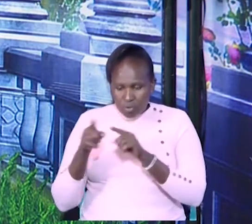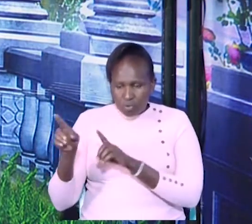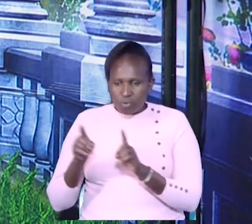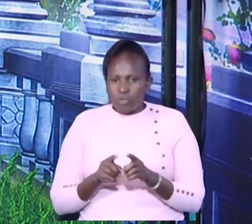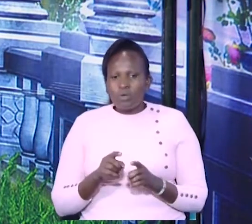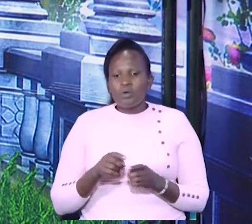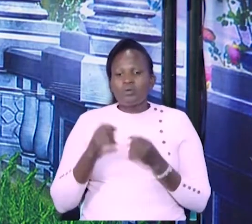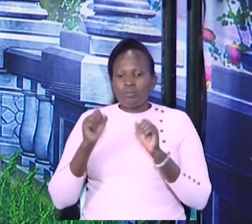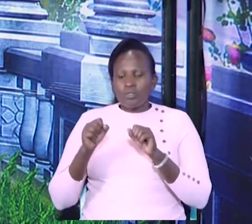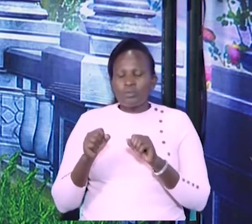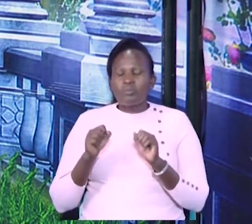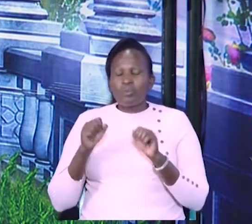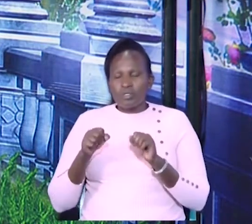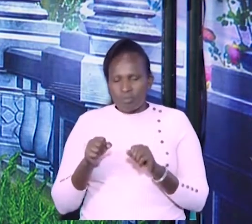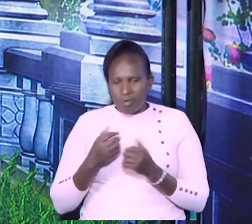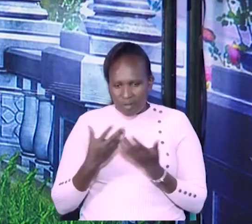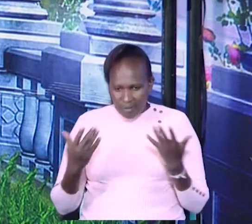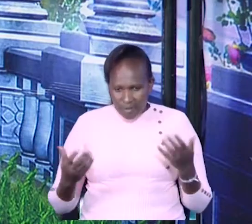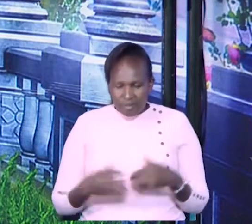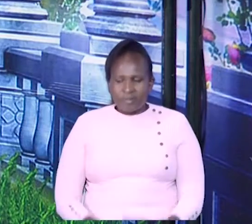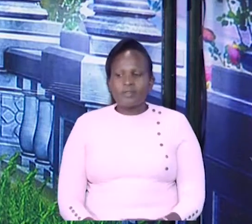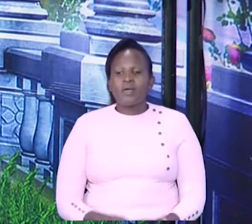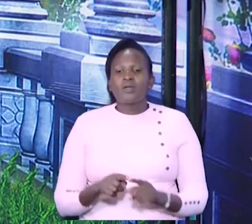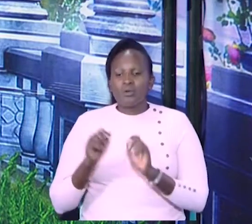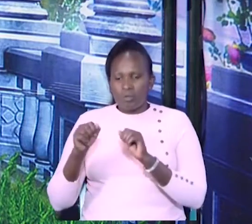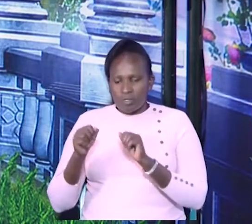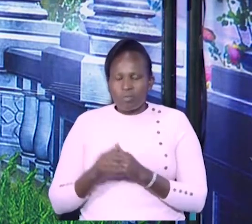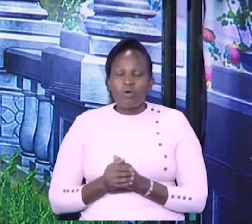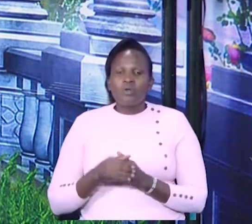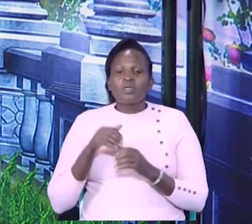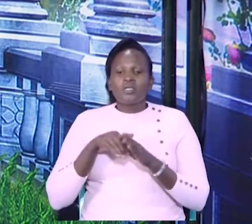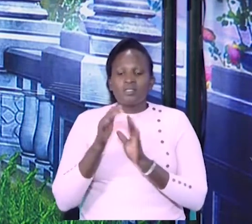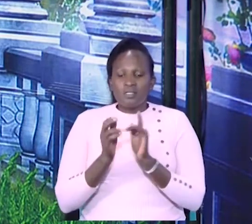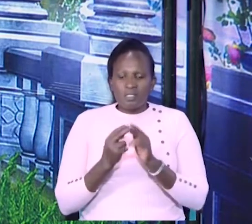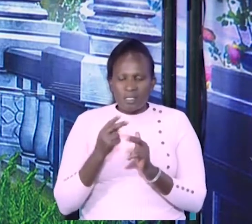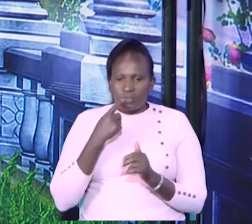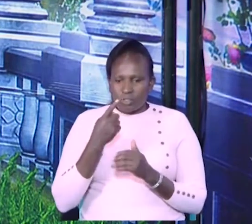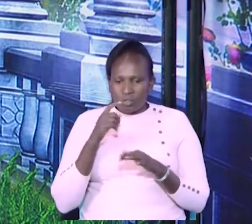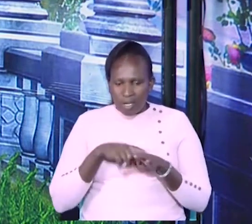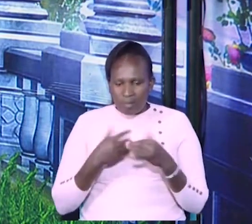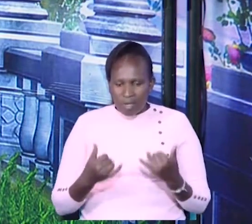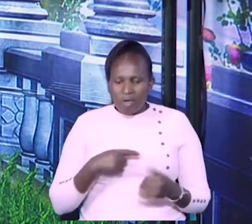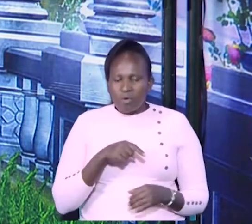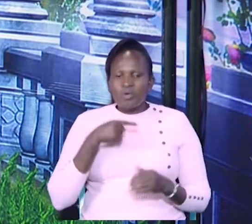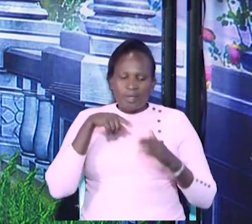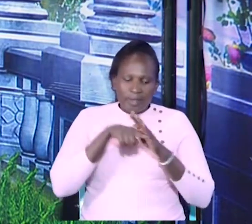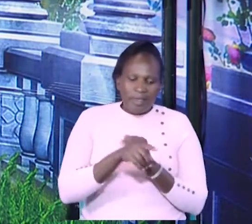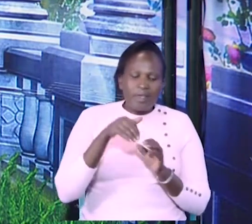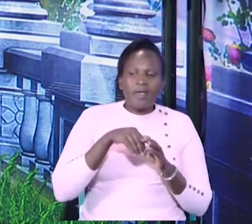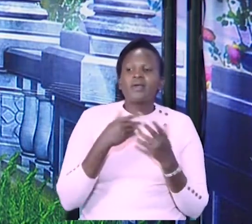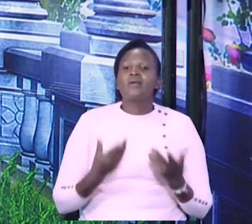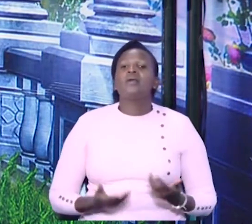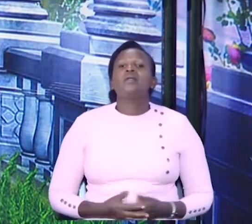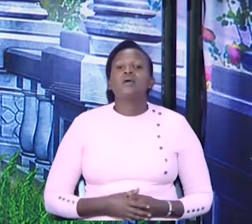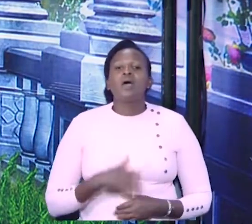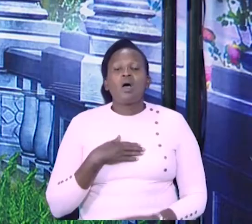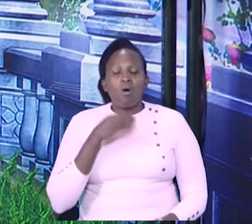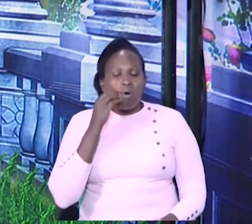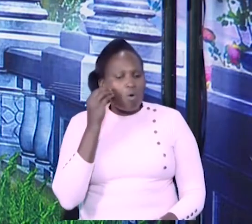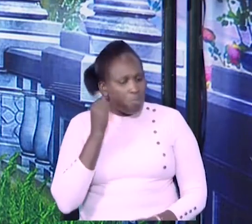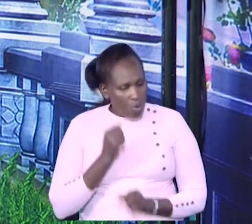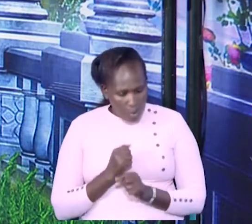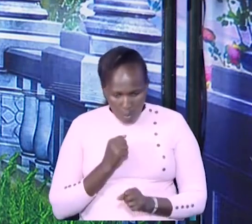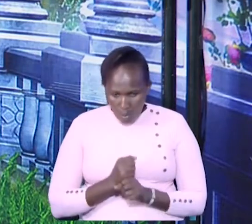the impossible. The impossible will be possible in Jesus' name. So, kwa wakati huu tutaingia kwa our